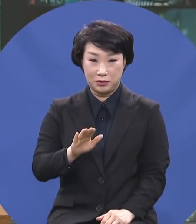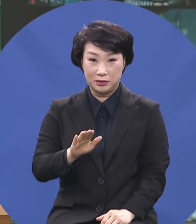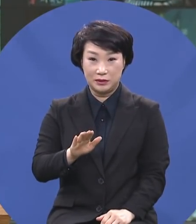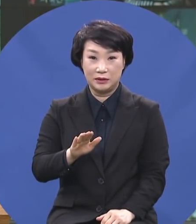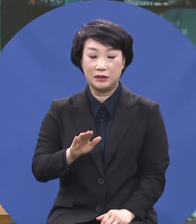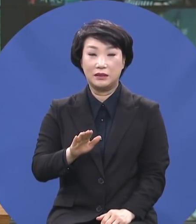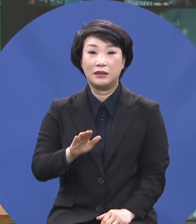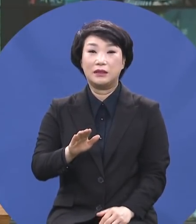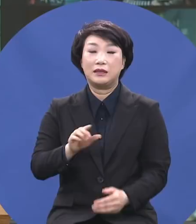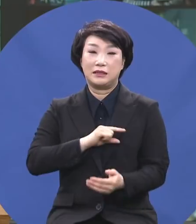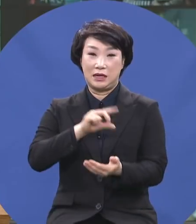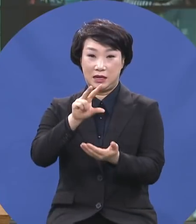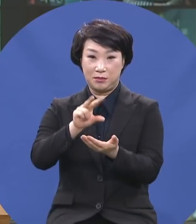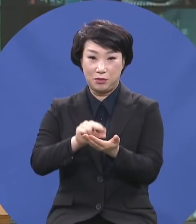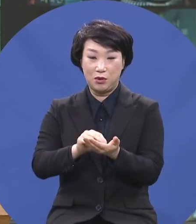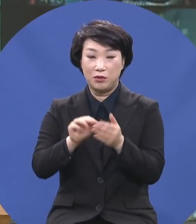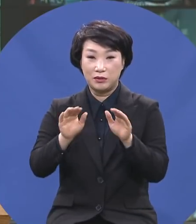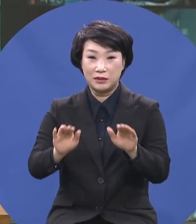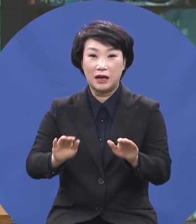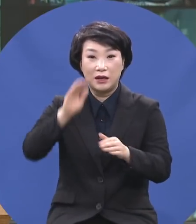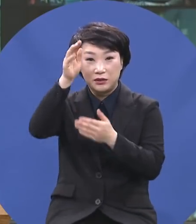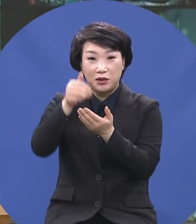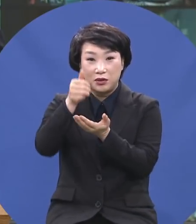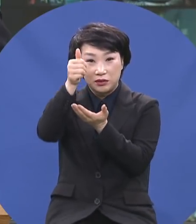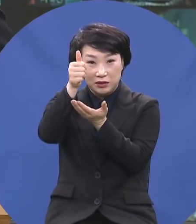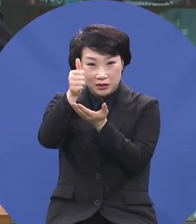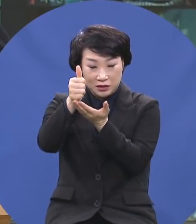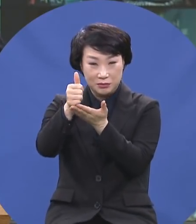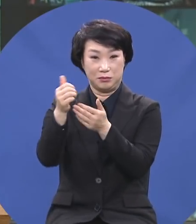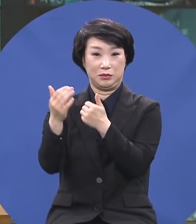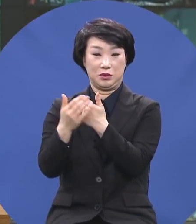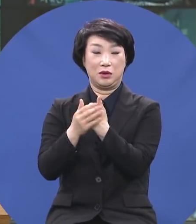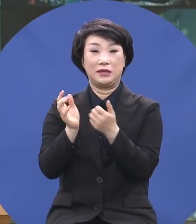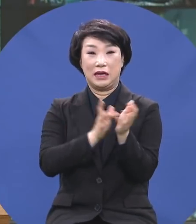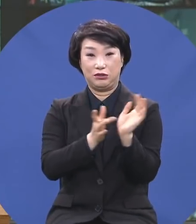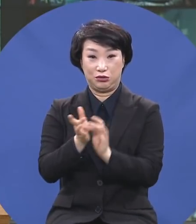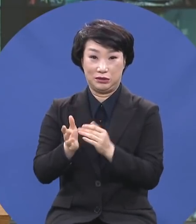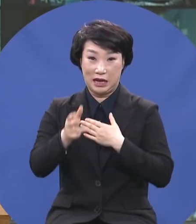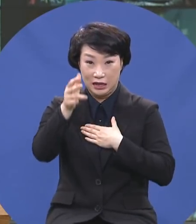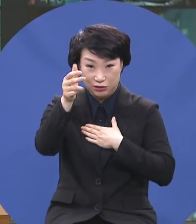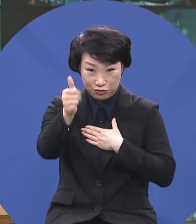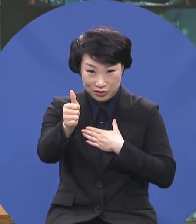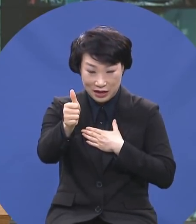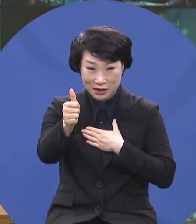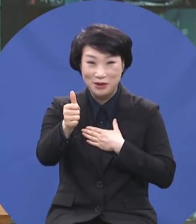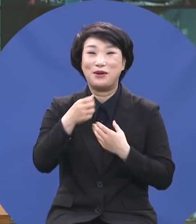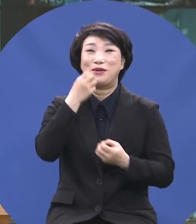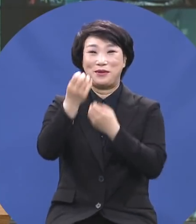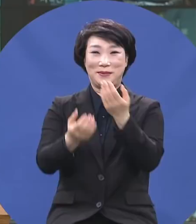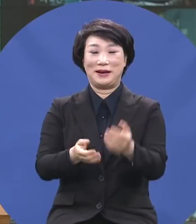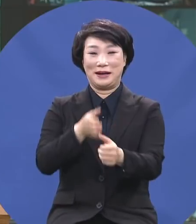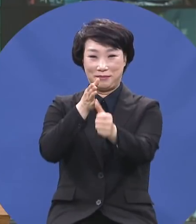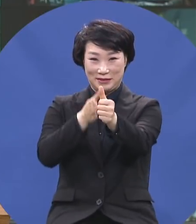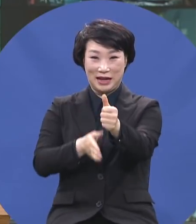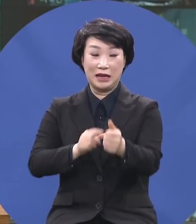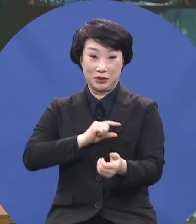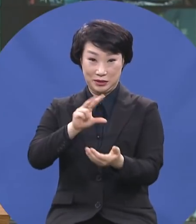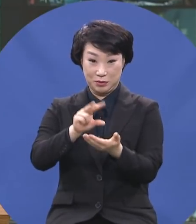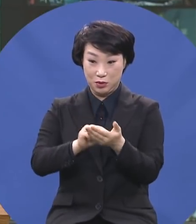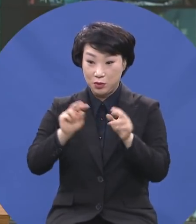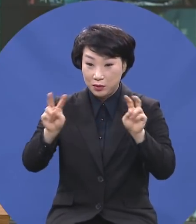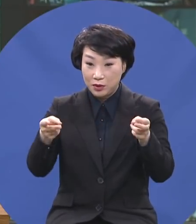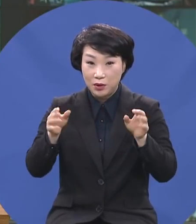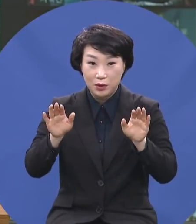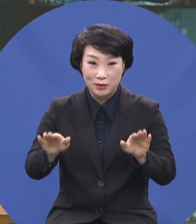중심으로 성령으로 예수를 주시라 하자, 이와 같은